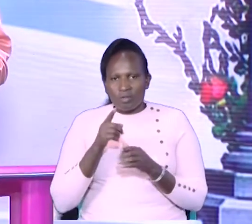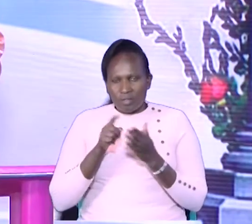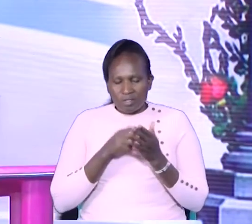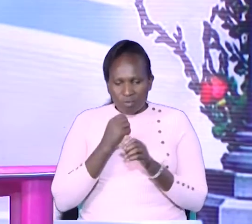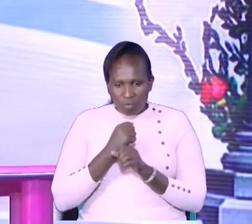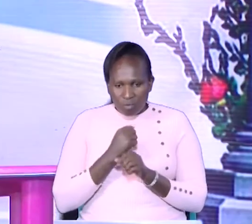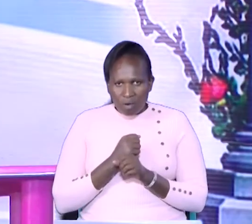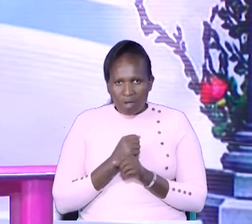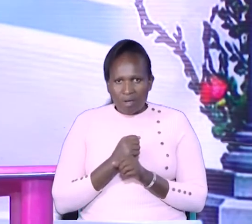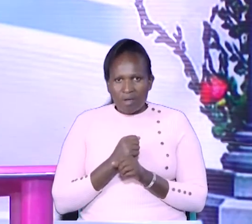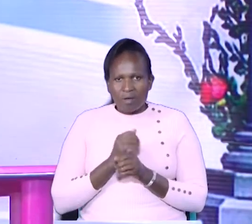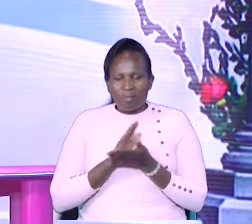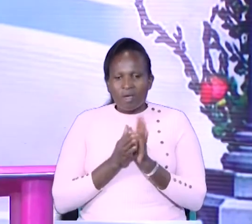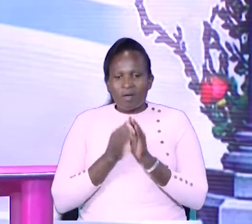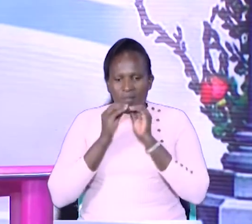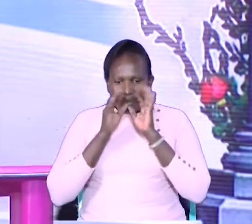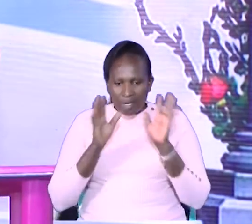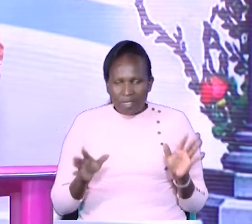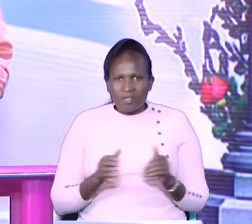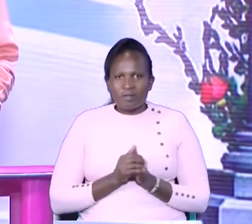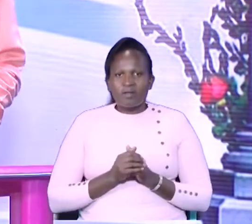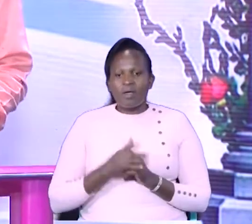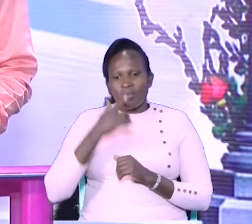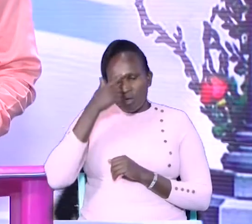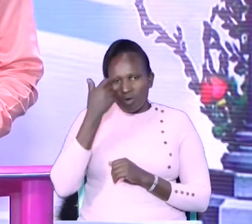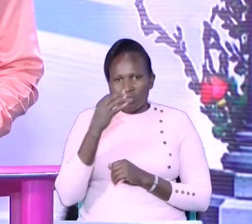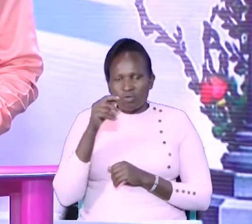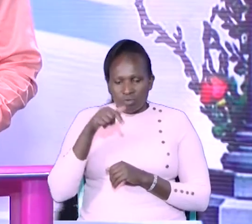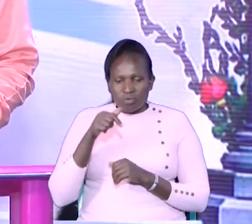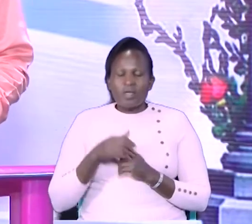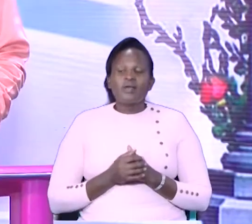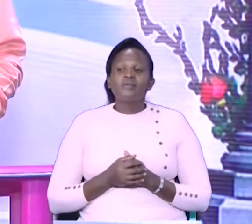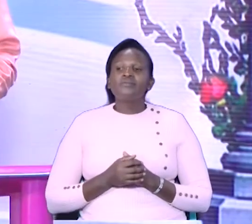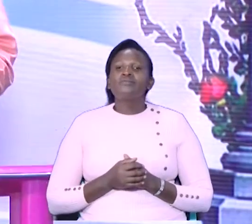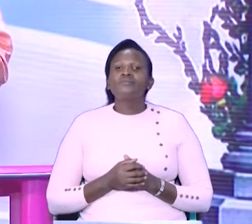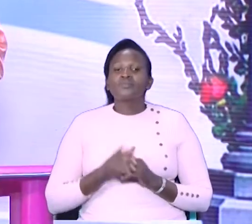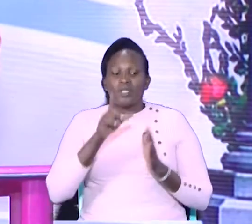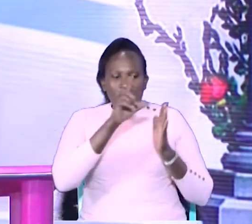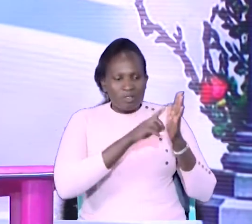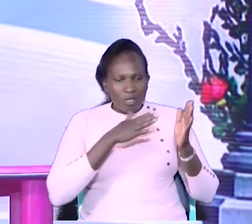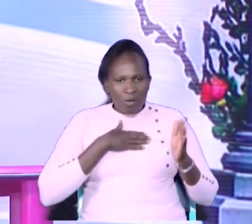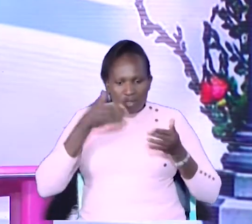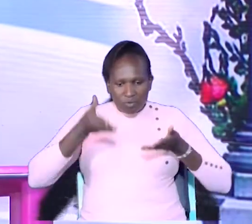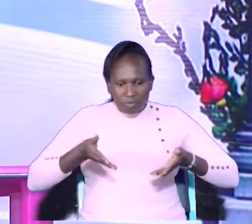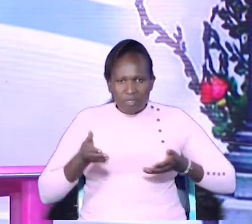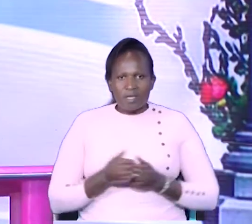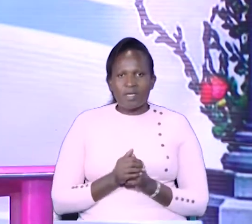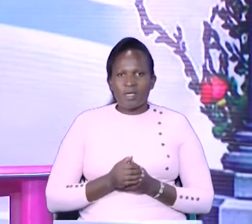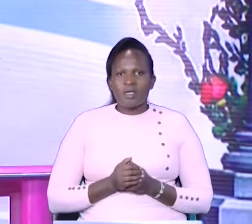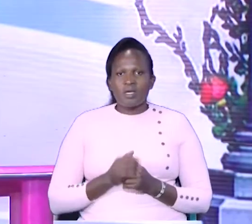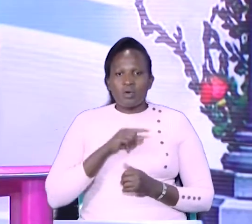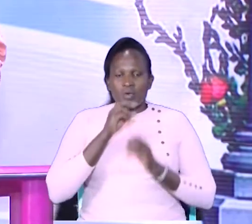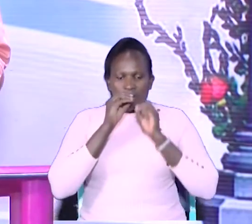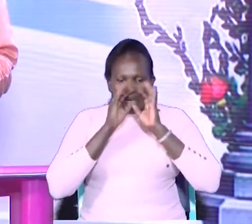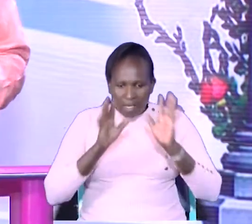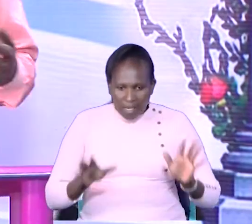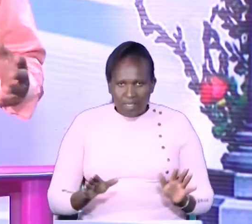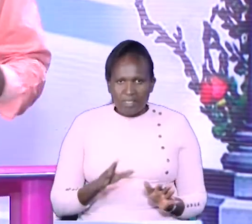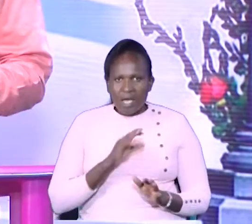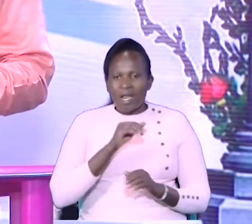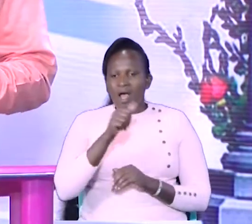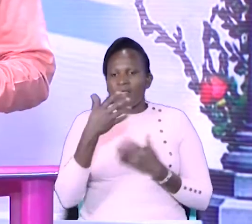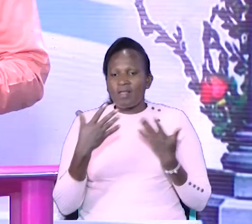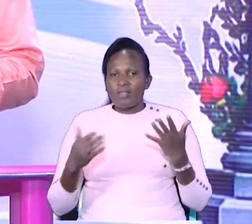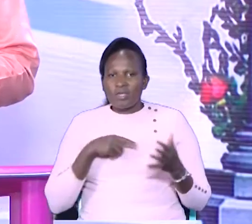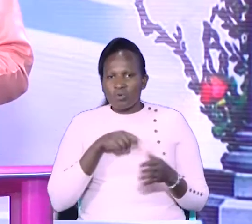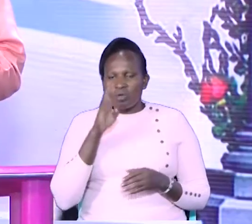homework na itakuwa ya baraka. Na kwa sababu ya siku ya leo, lesson yetu ya siku ya leo, tumebarikiwa sana na kuna mambo